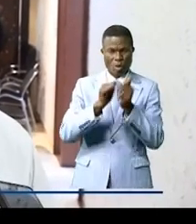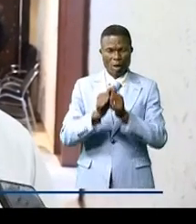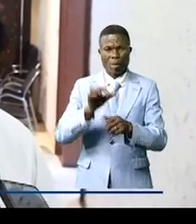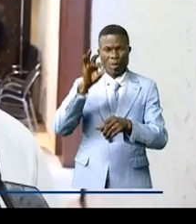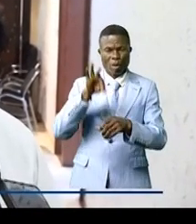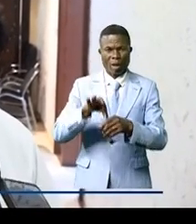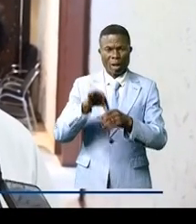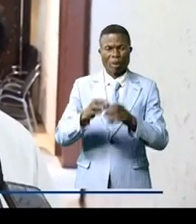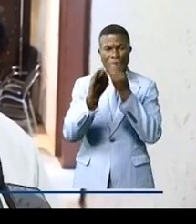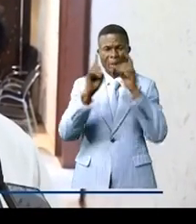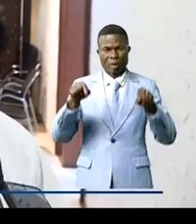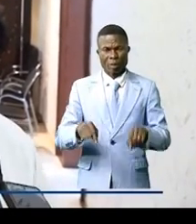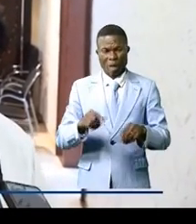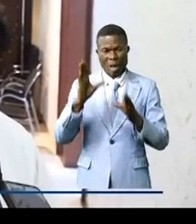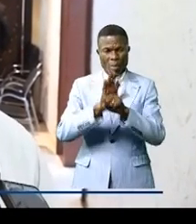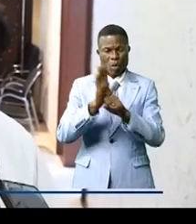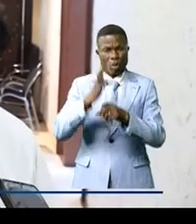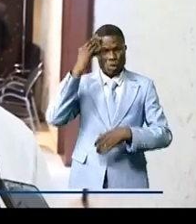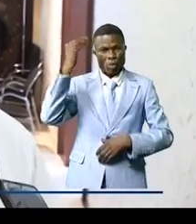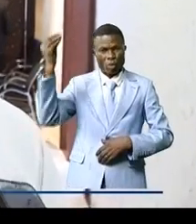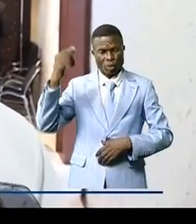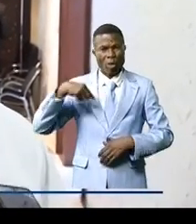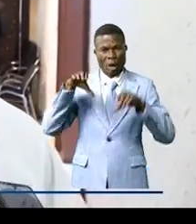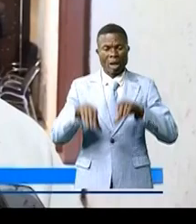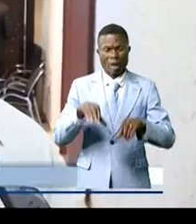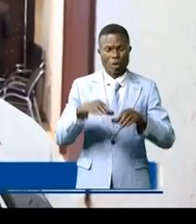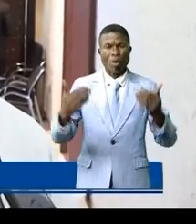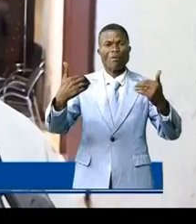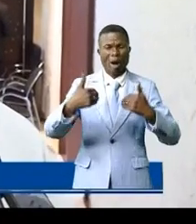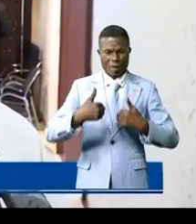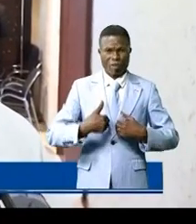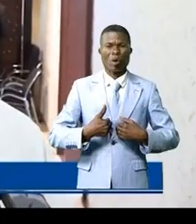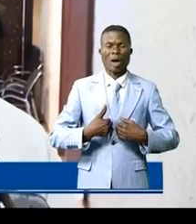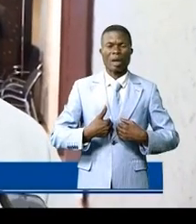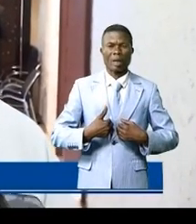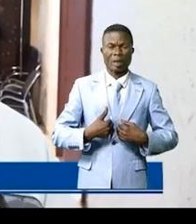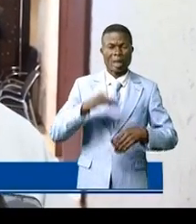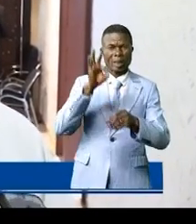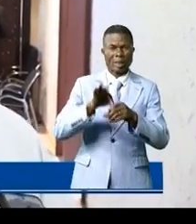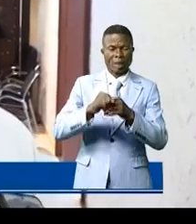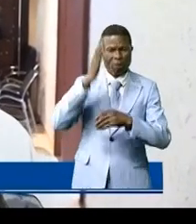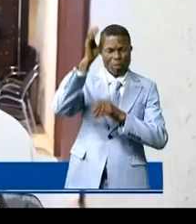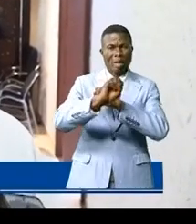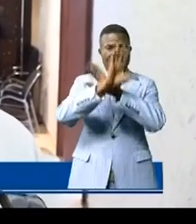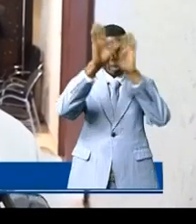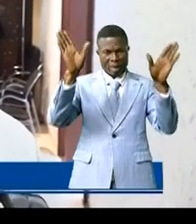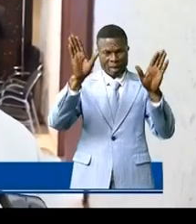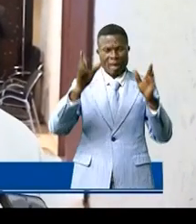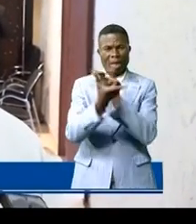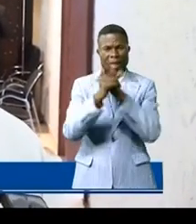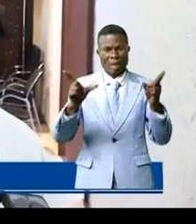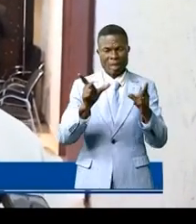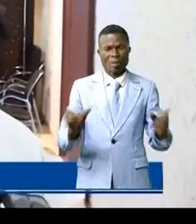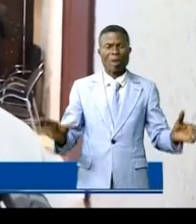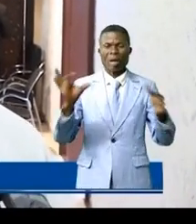ici. Et avec beaucoup d'espoir que le Congo aura des élections transparentes, libres,